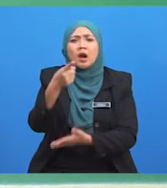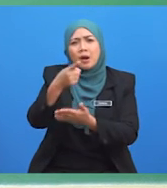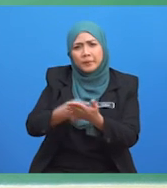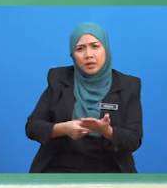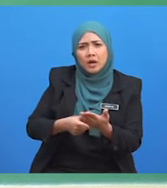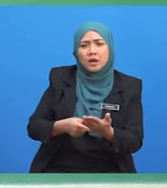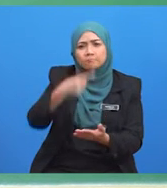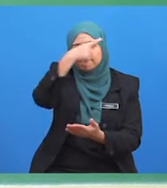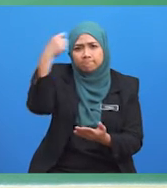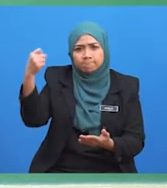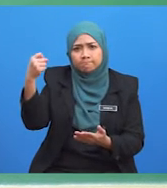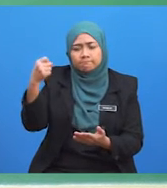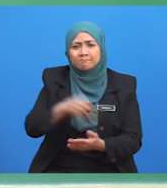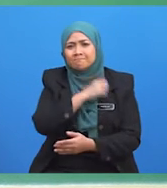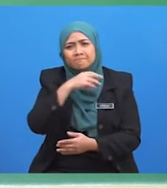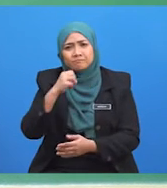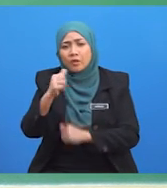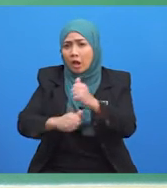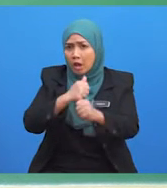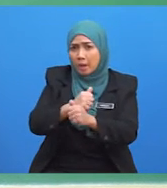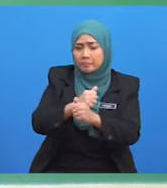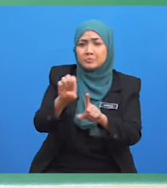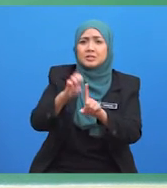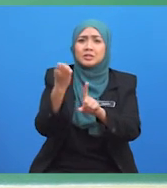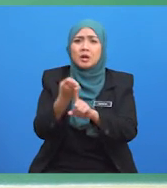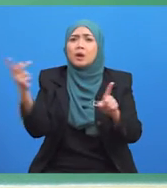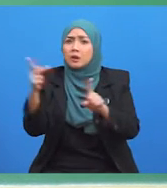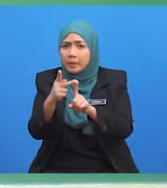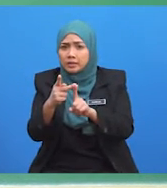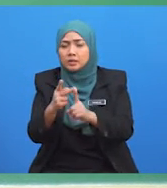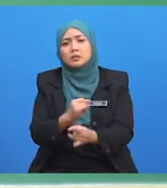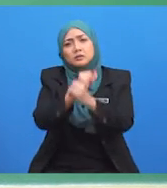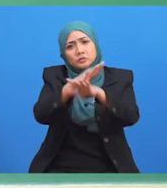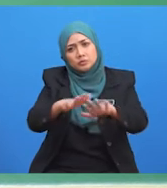apakah kesan pencemaran alam sekitar kepada